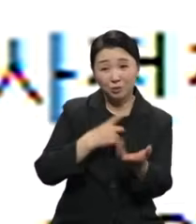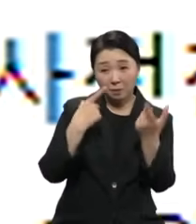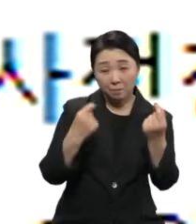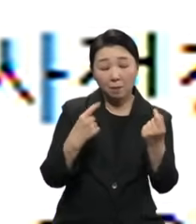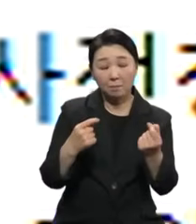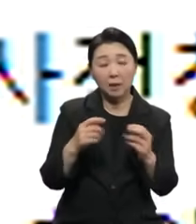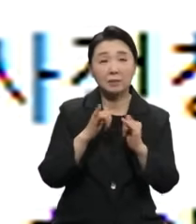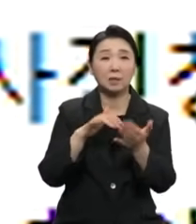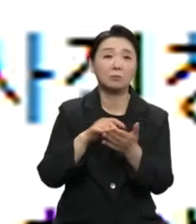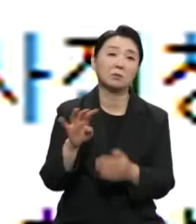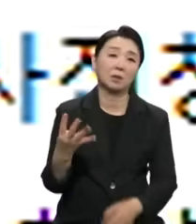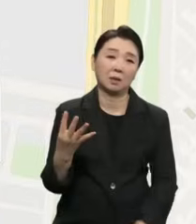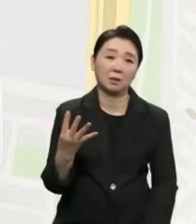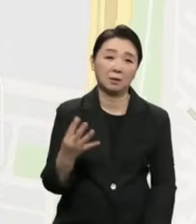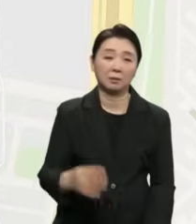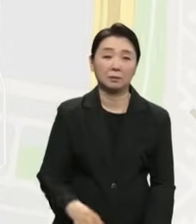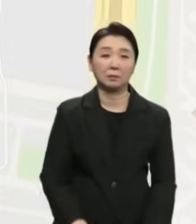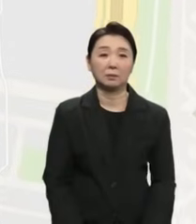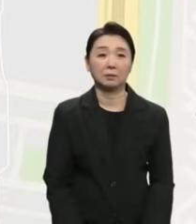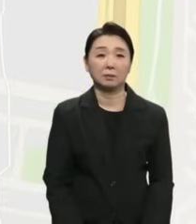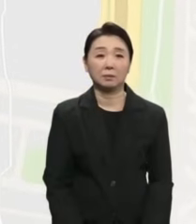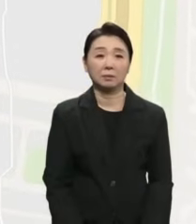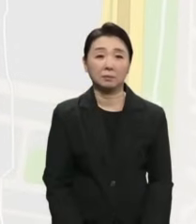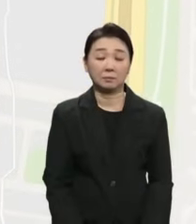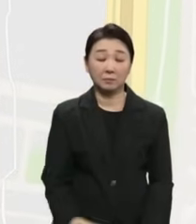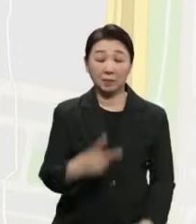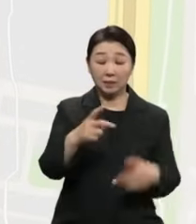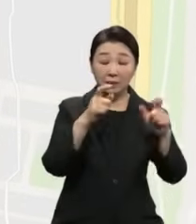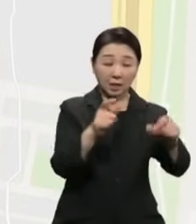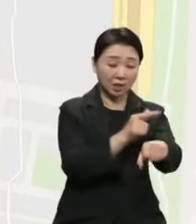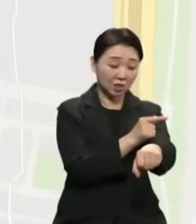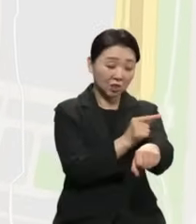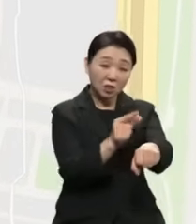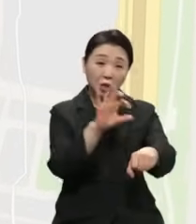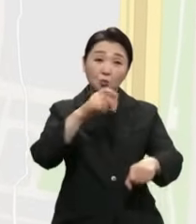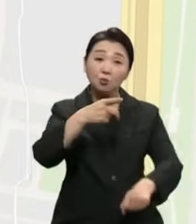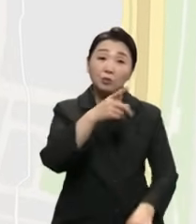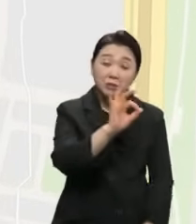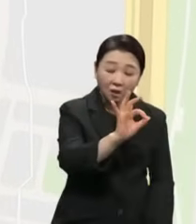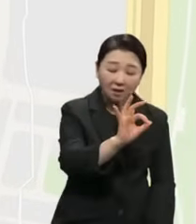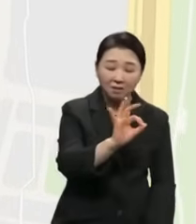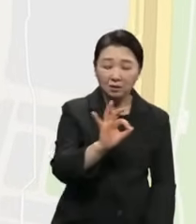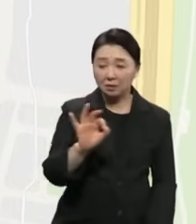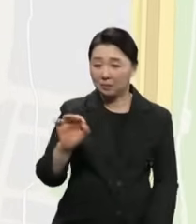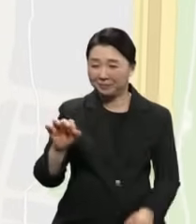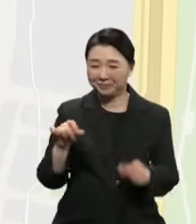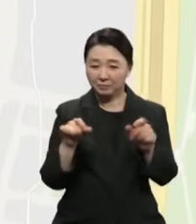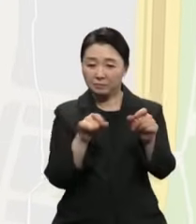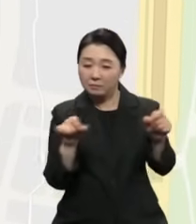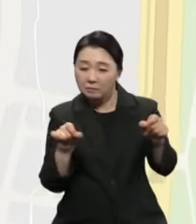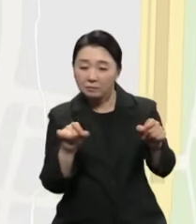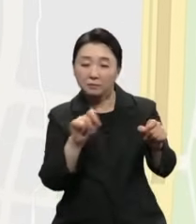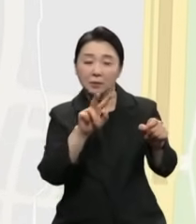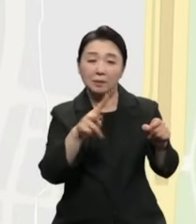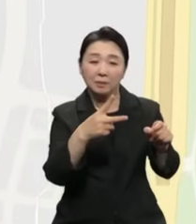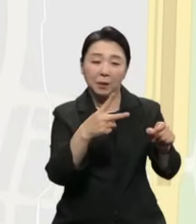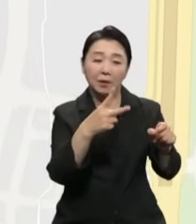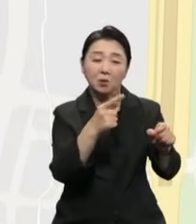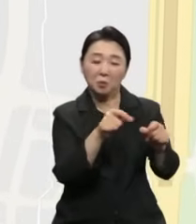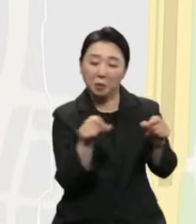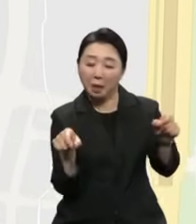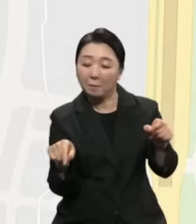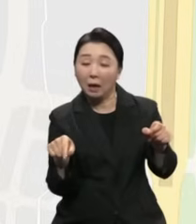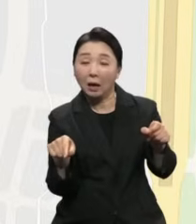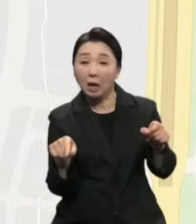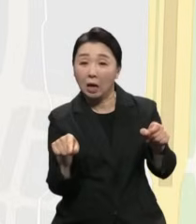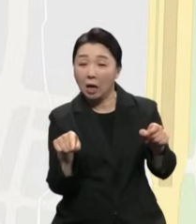사람은 400명에 이릅니다. 이 단지는 GTS 운정역에서 불과 200m 떨어진 초역세권이라